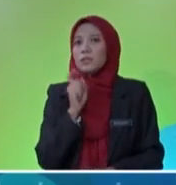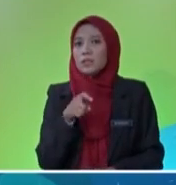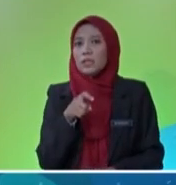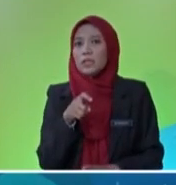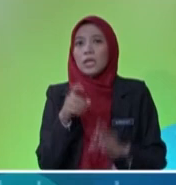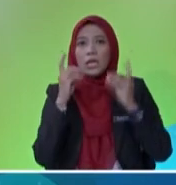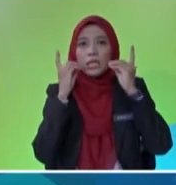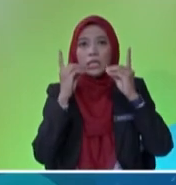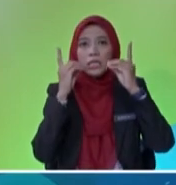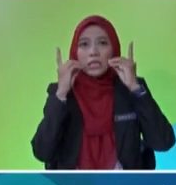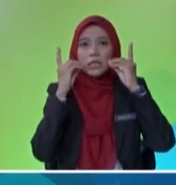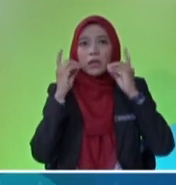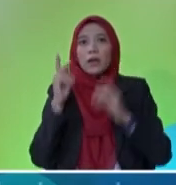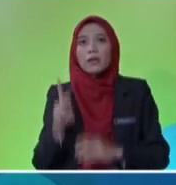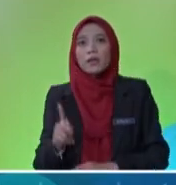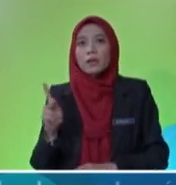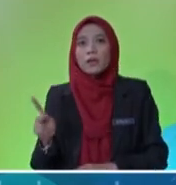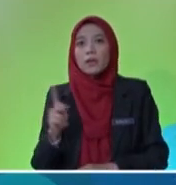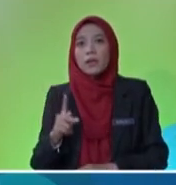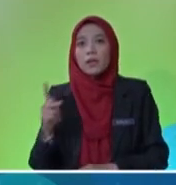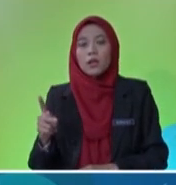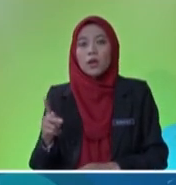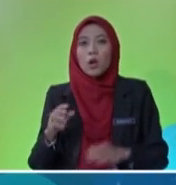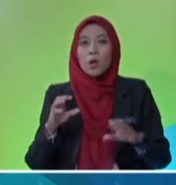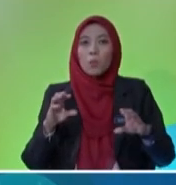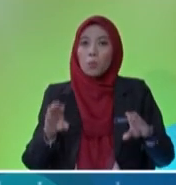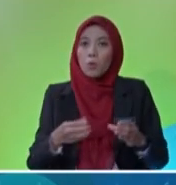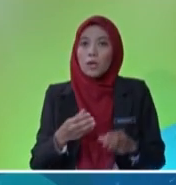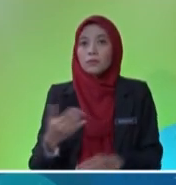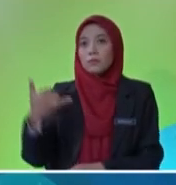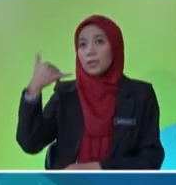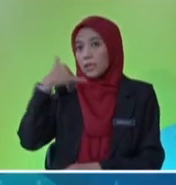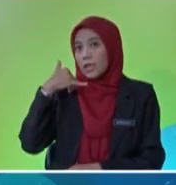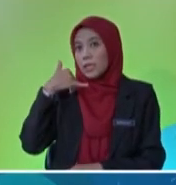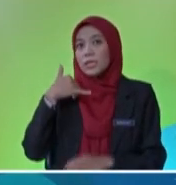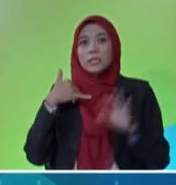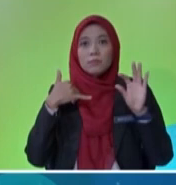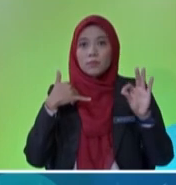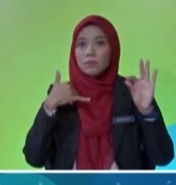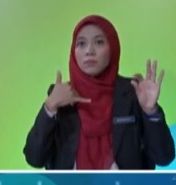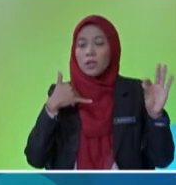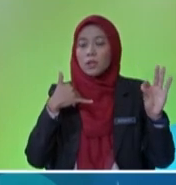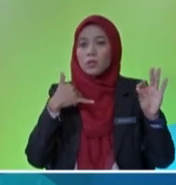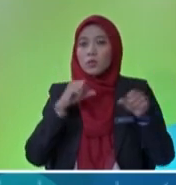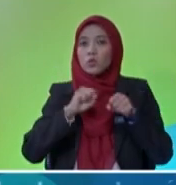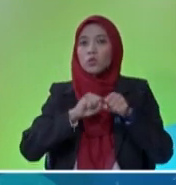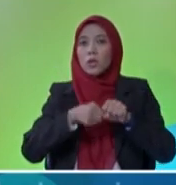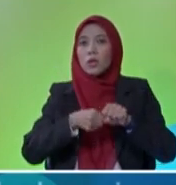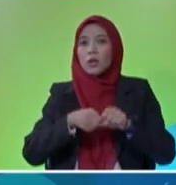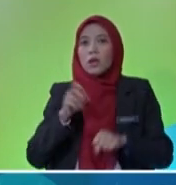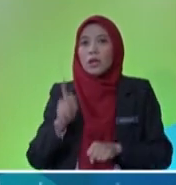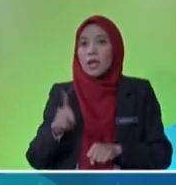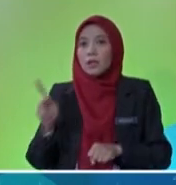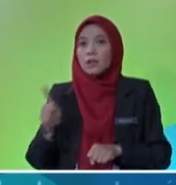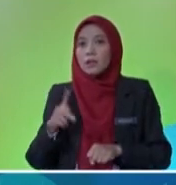karena tanah cara buat panggilan 999 agar kanak-kanak tahu cara untuk mengambil